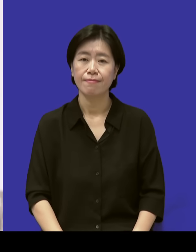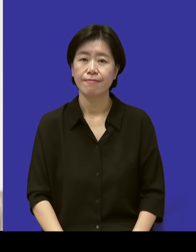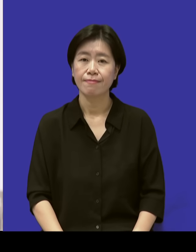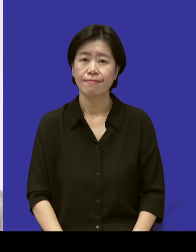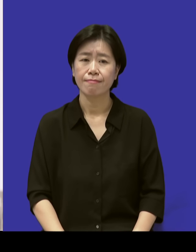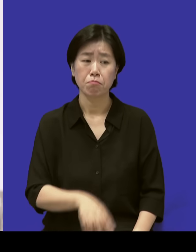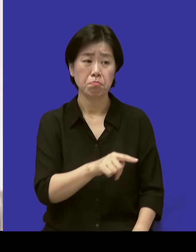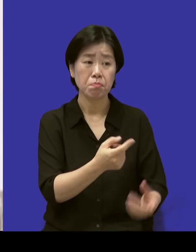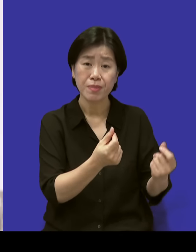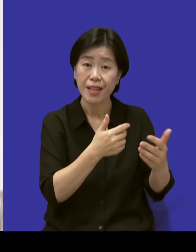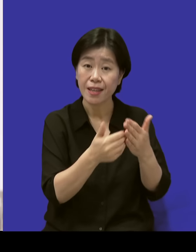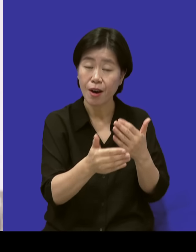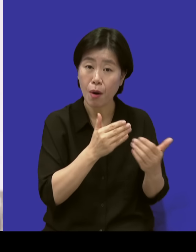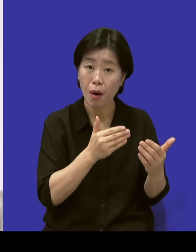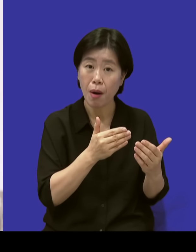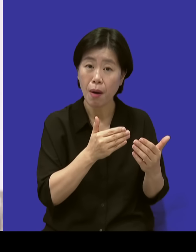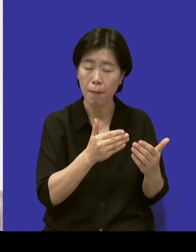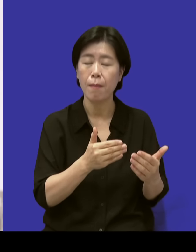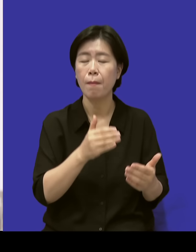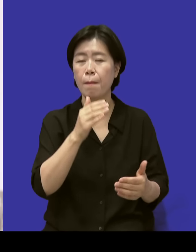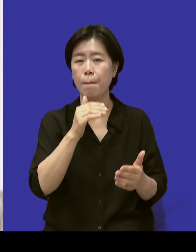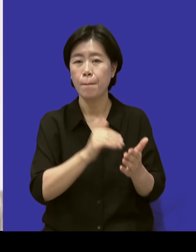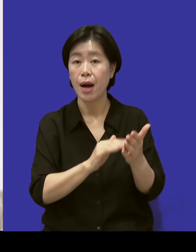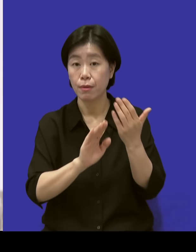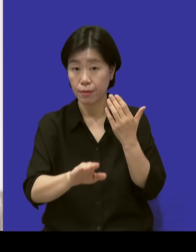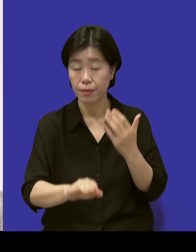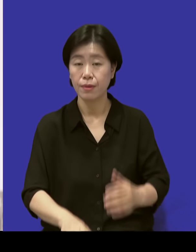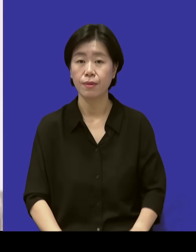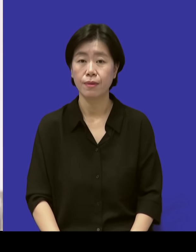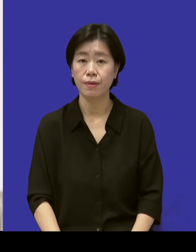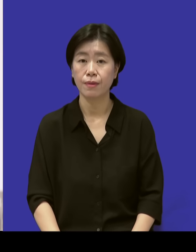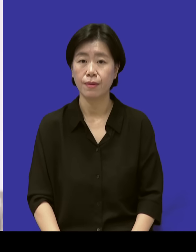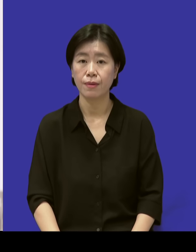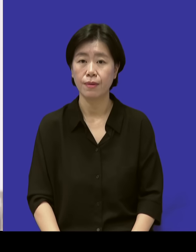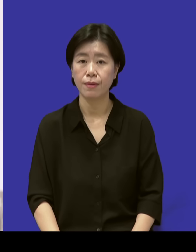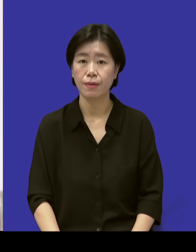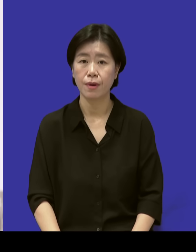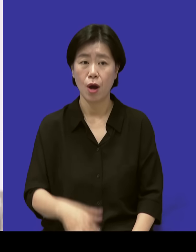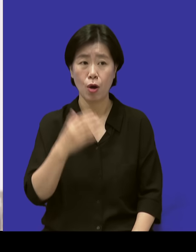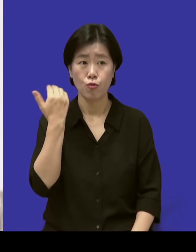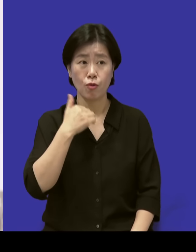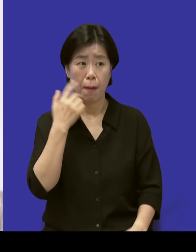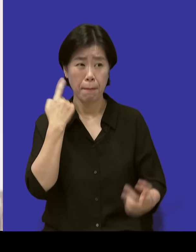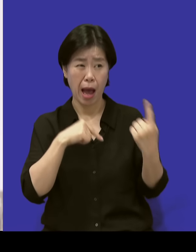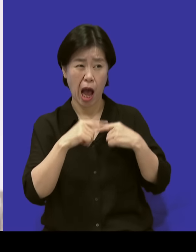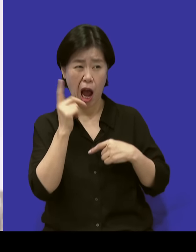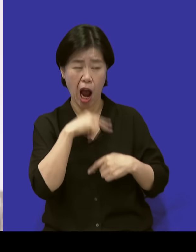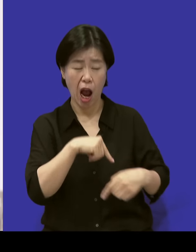경험을 하고 나니까 네. 그냥 악을 악으로 가면 안 되겠다는 생각이 들었어요. 제 마음이 너무 힘든 거예요.